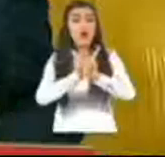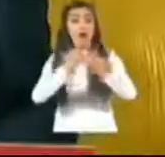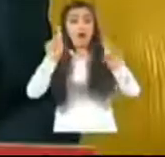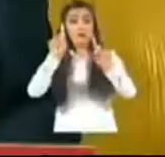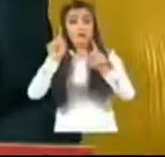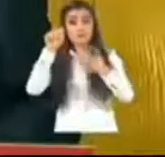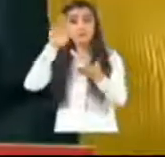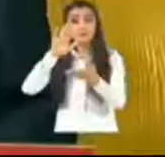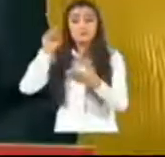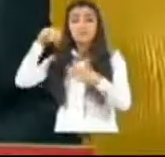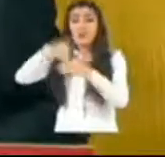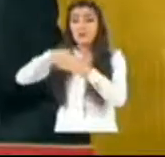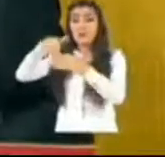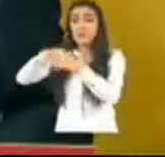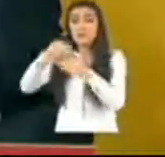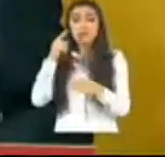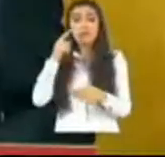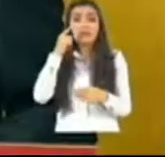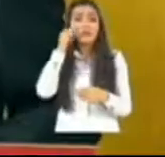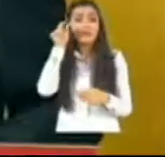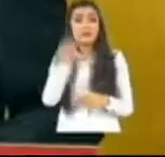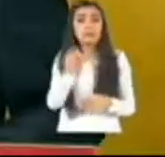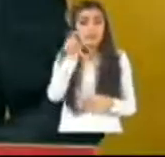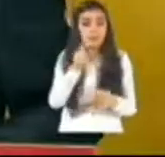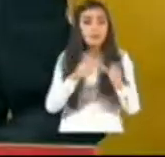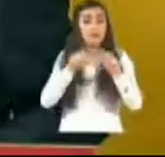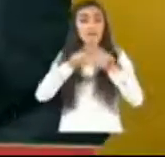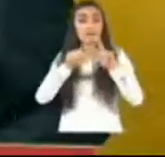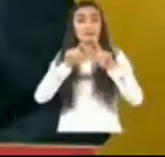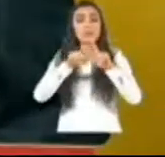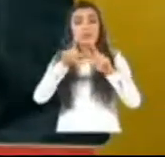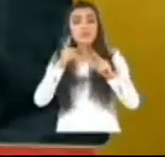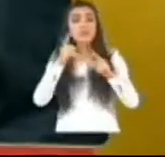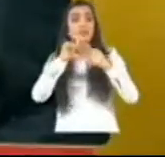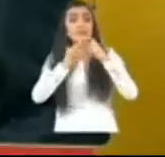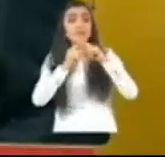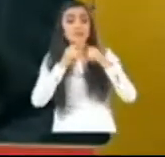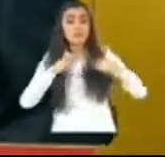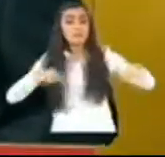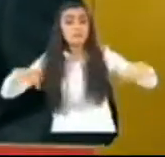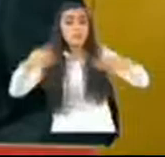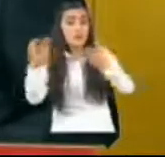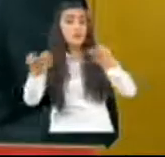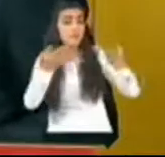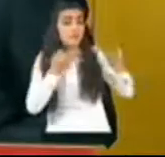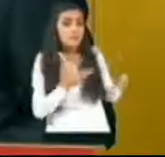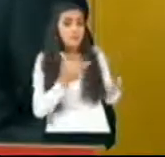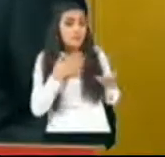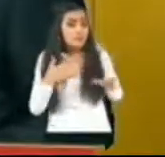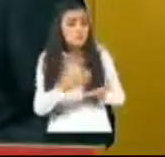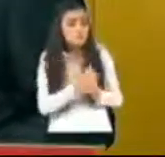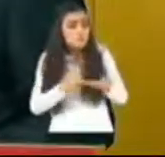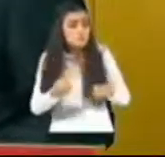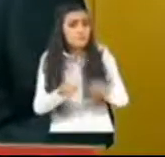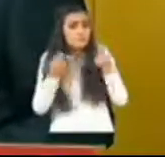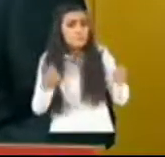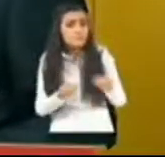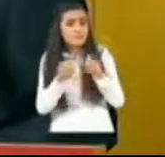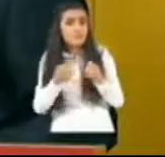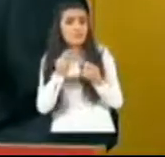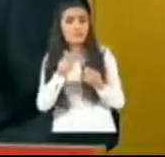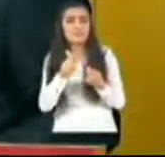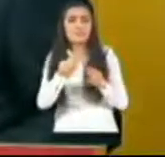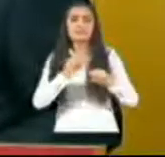tercihinde bulunan vatandaşlarımızı sanal ve temelsiz bir siyasi kümeye dahil etme çabaları beyhude